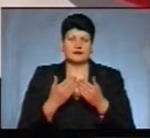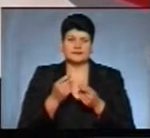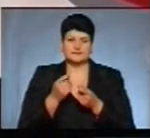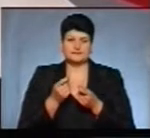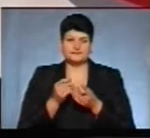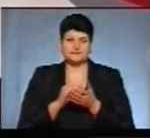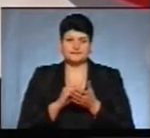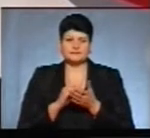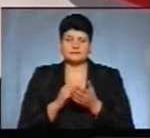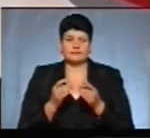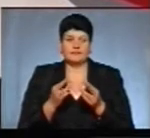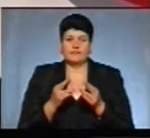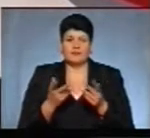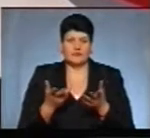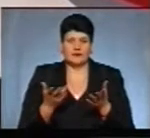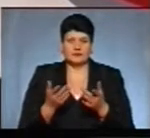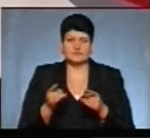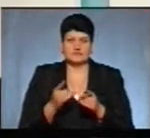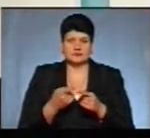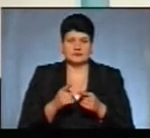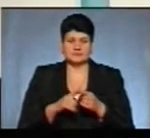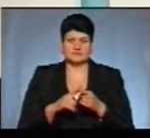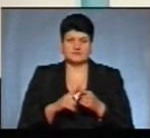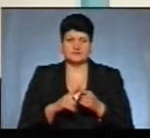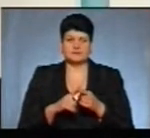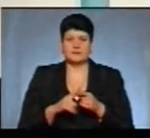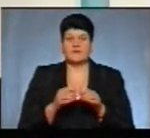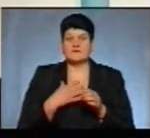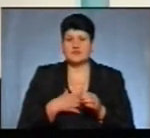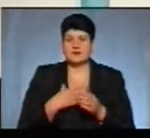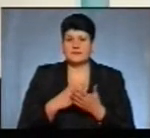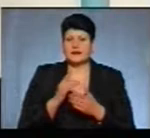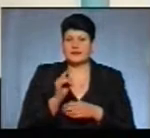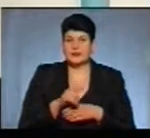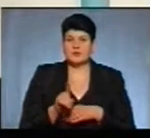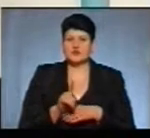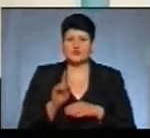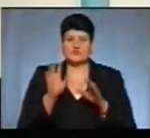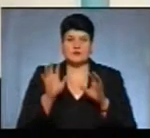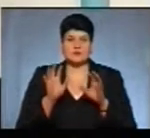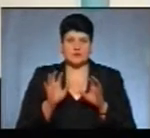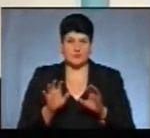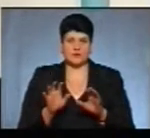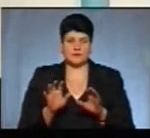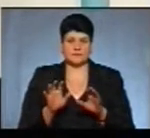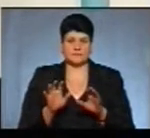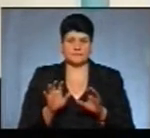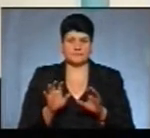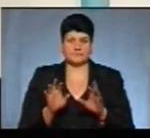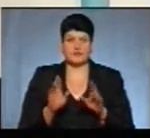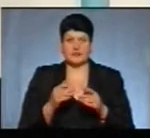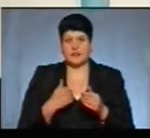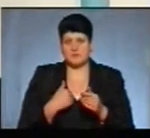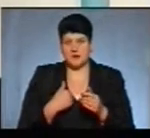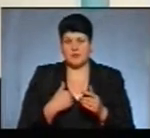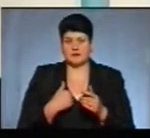якимись речами, предметами. Важливим є те, що закон, як на мене, як